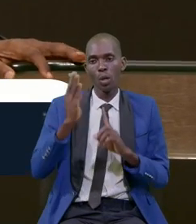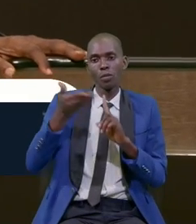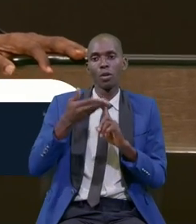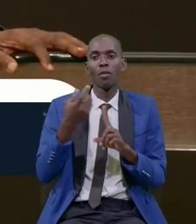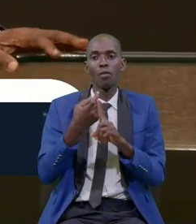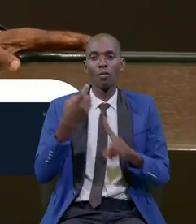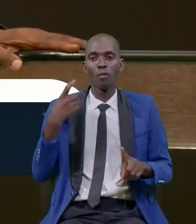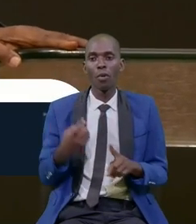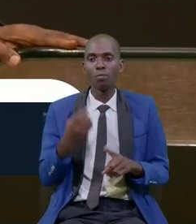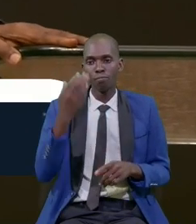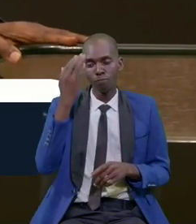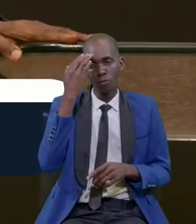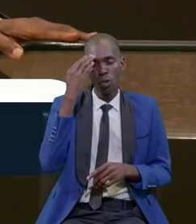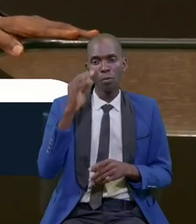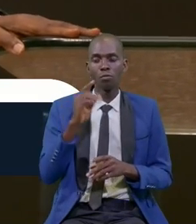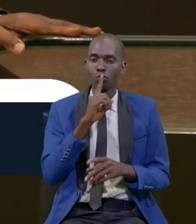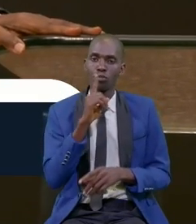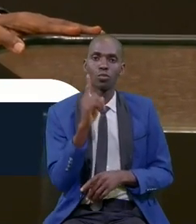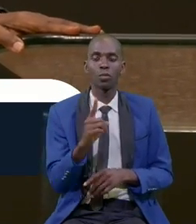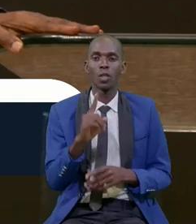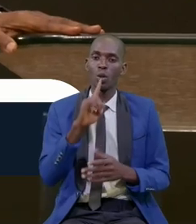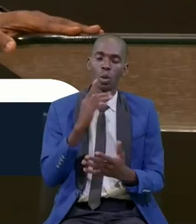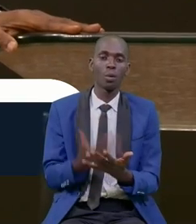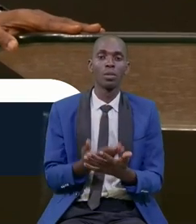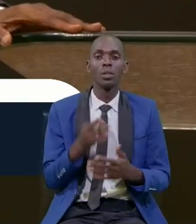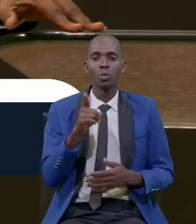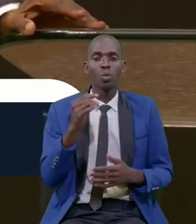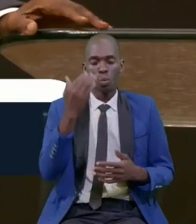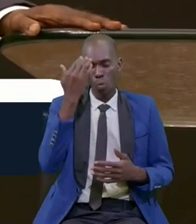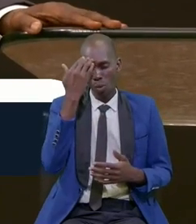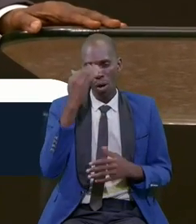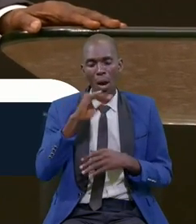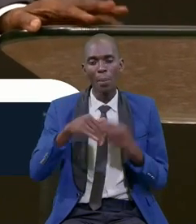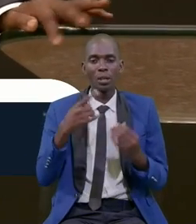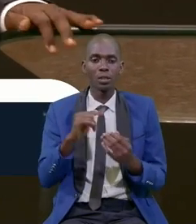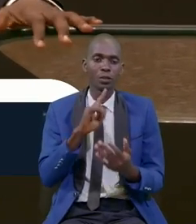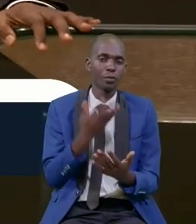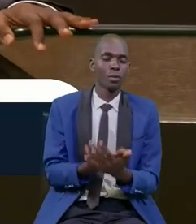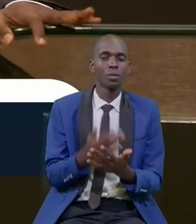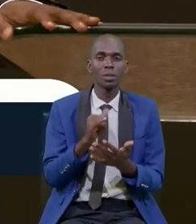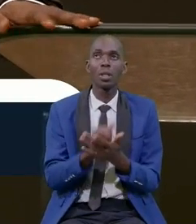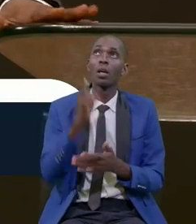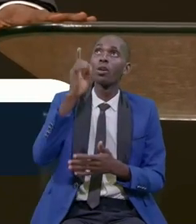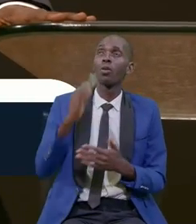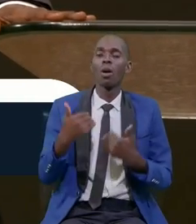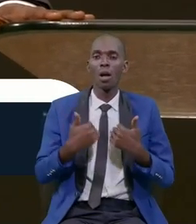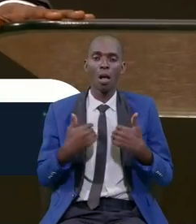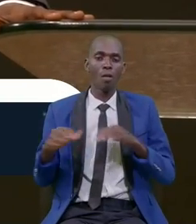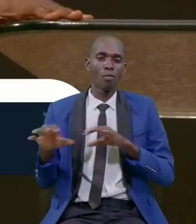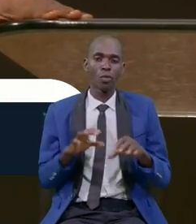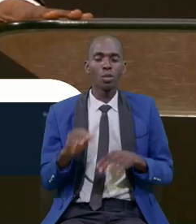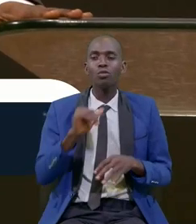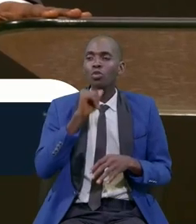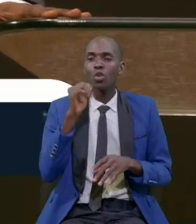Rahab, des réalités perçues. Il y a des réalités, ce que Dieu a fait, des